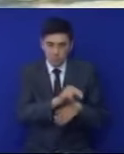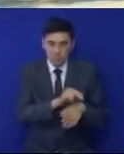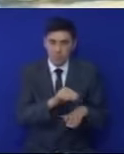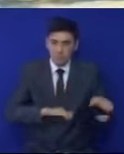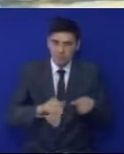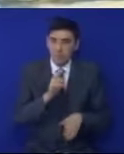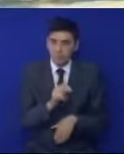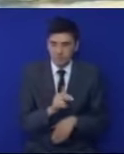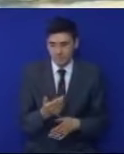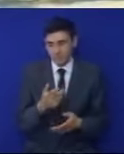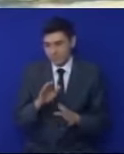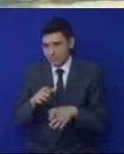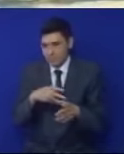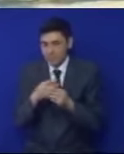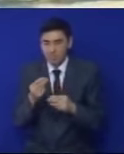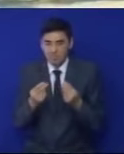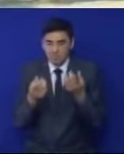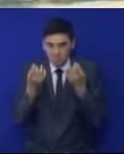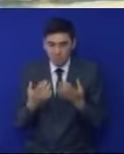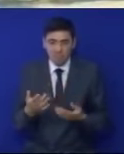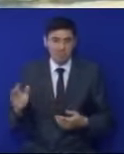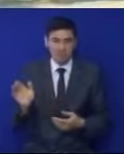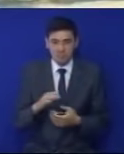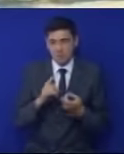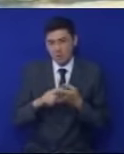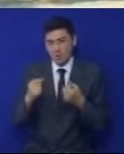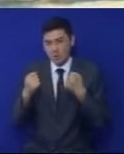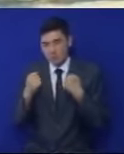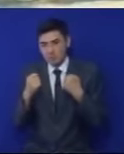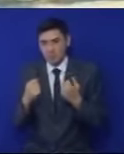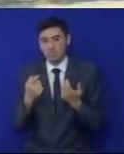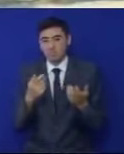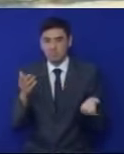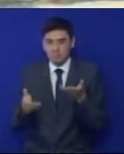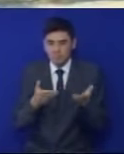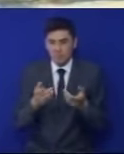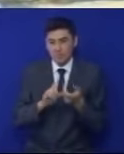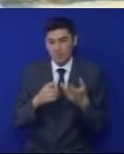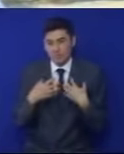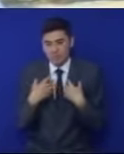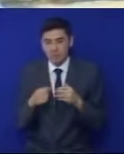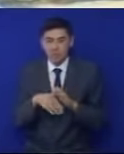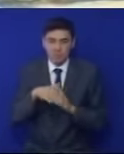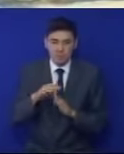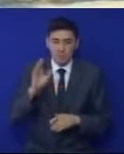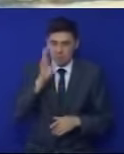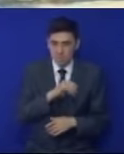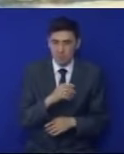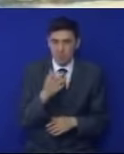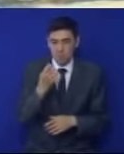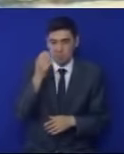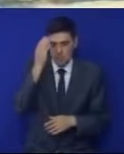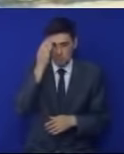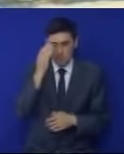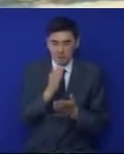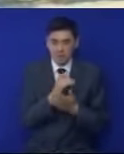бірге ойнайды. Тек қана ол ойнап қана қоймайды, ол өзінің спорттық бағытта мысалы қарапайым, ол өзінің денсаулығын нығайтуға. Ал шығармашылық бағытта болатын болса,